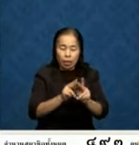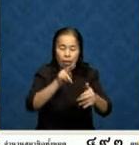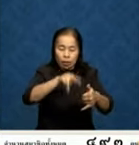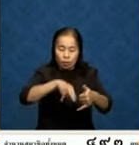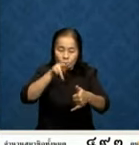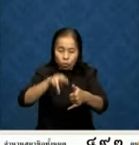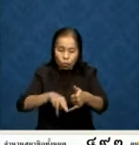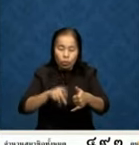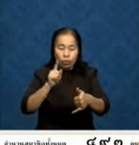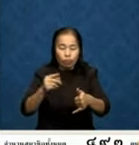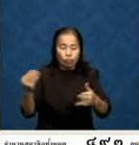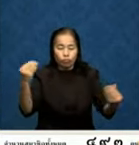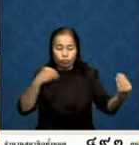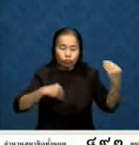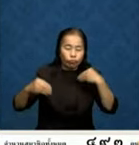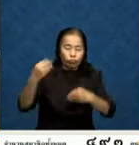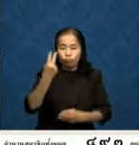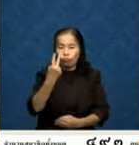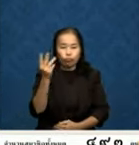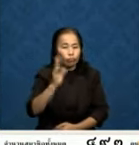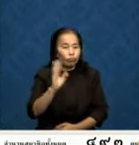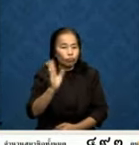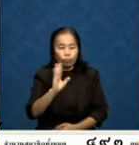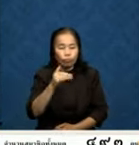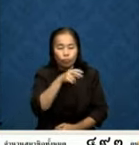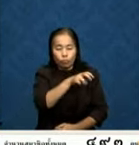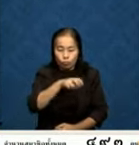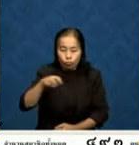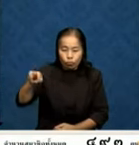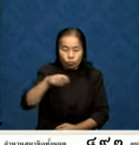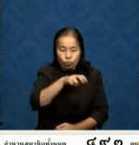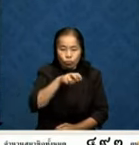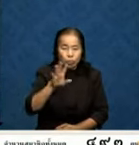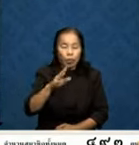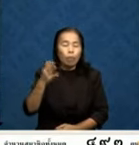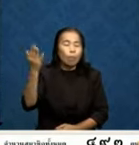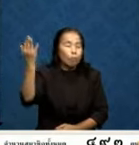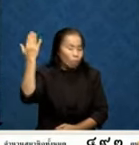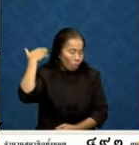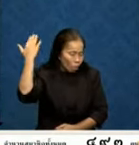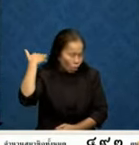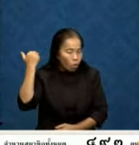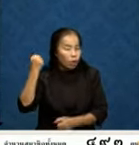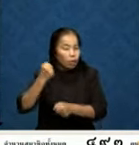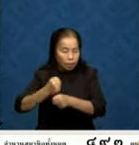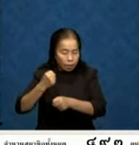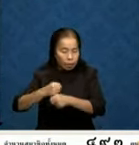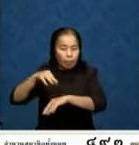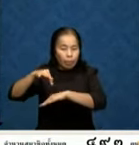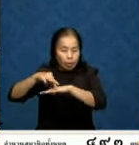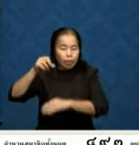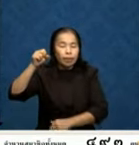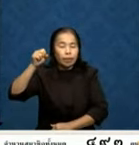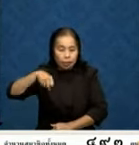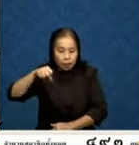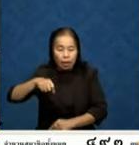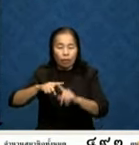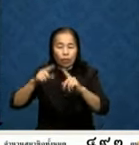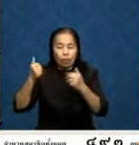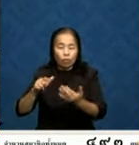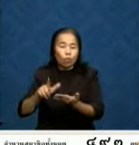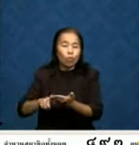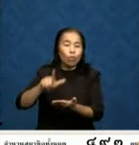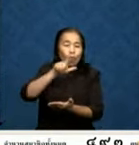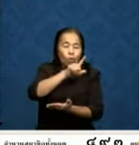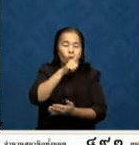เป็นผู้ที่ไม่มีผลประโยชน์ทับซ้อนนะครับท่านอาจจะเคยดำรงตำแหน่งในอดีตในองค์กรที่มีความสำคัญนะครับแล้ว